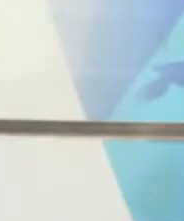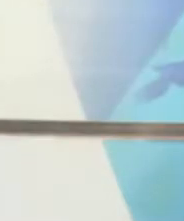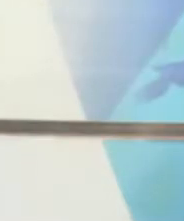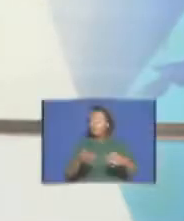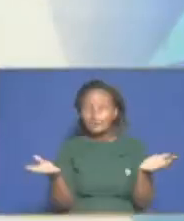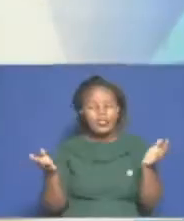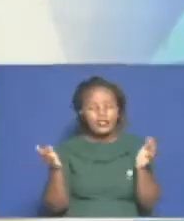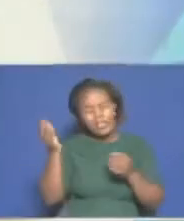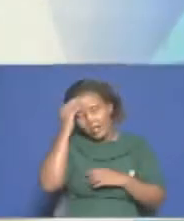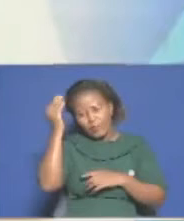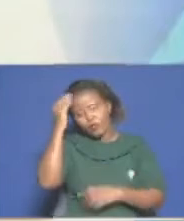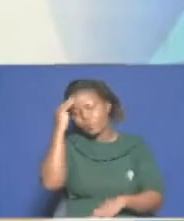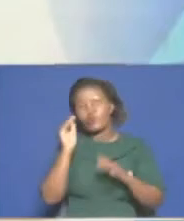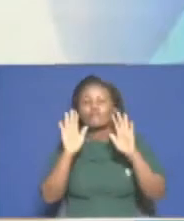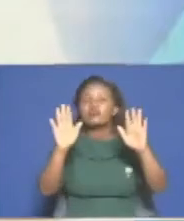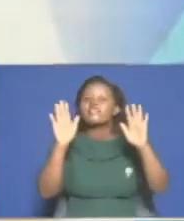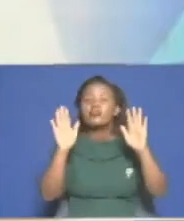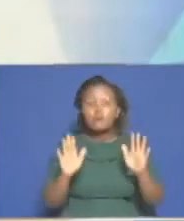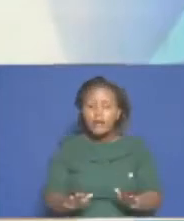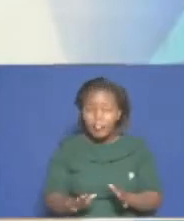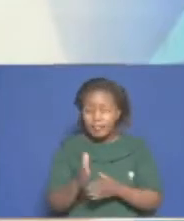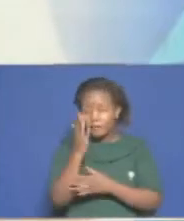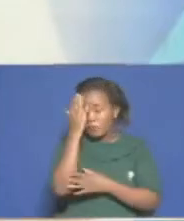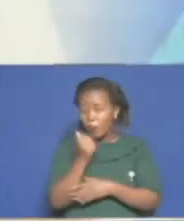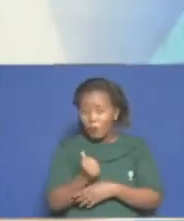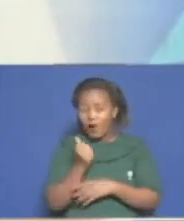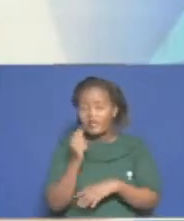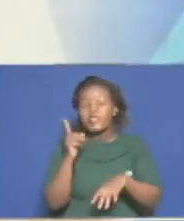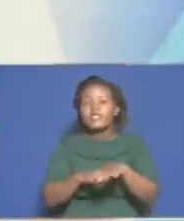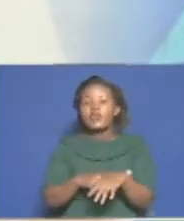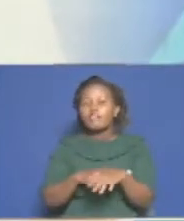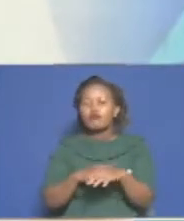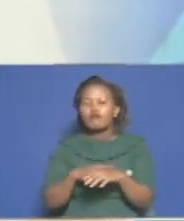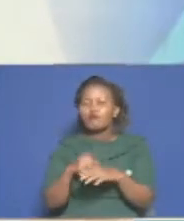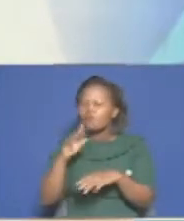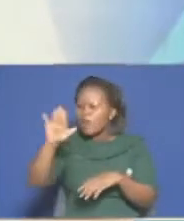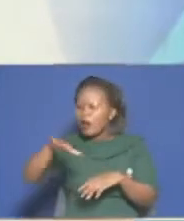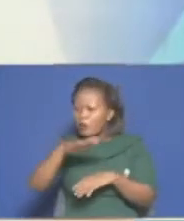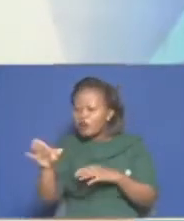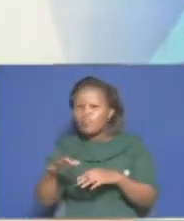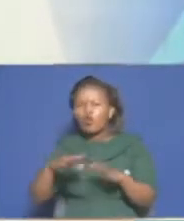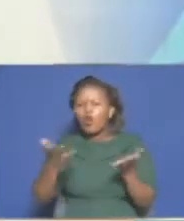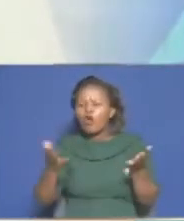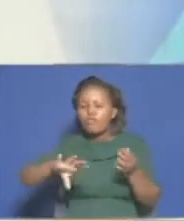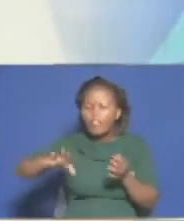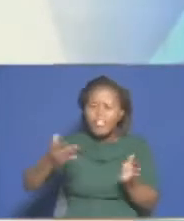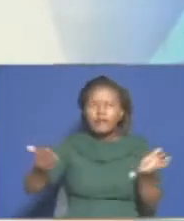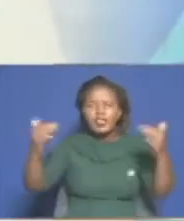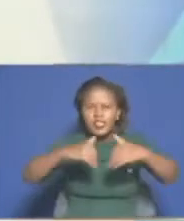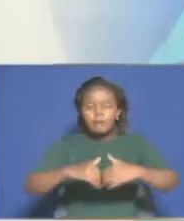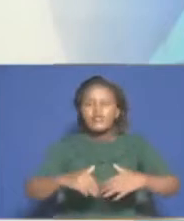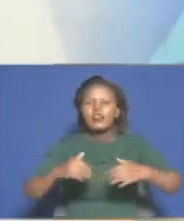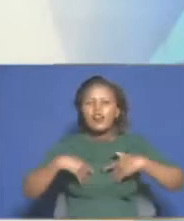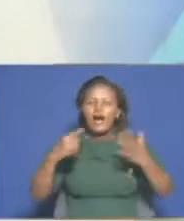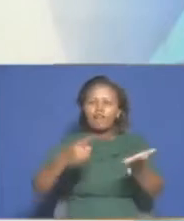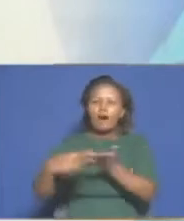cha muhimu sana, kwa sababu ukienda katika county ama county assemblies kuna mambo ya kujadili miswada,